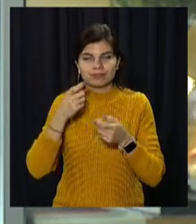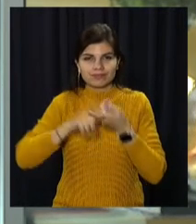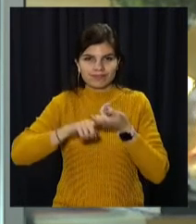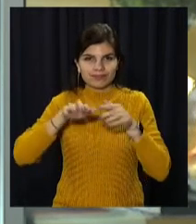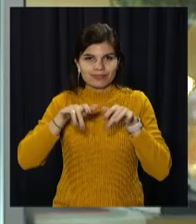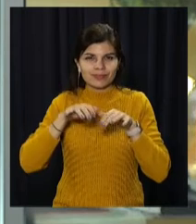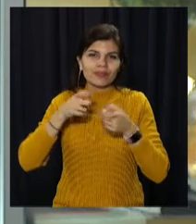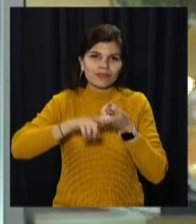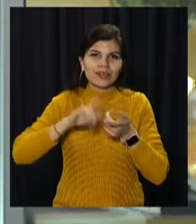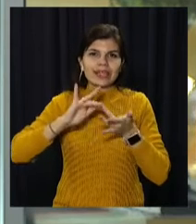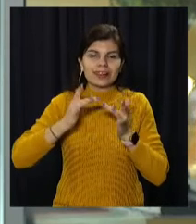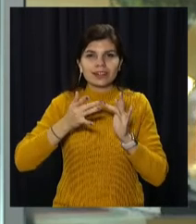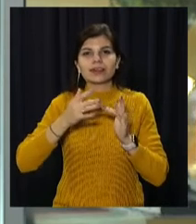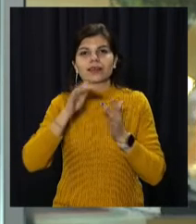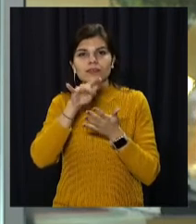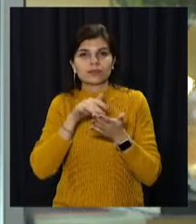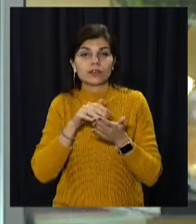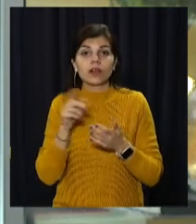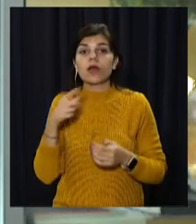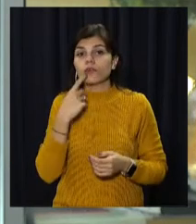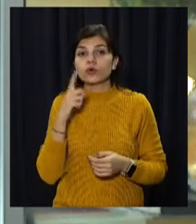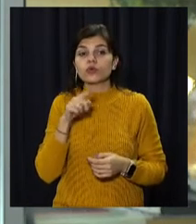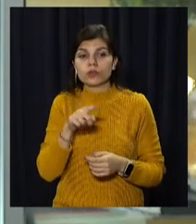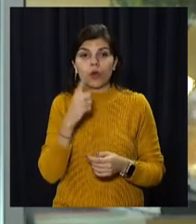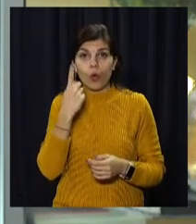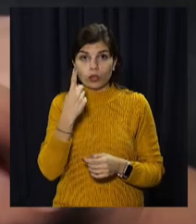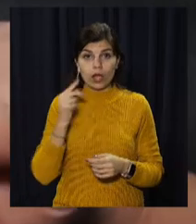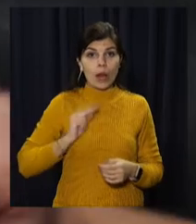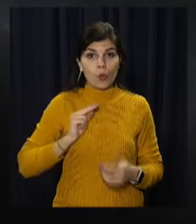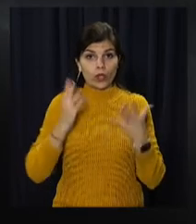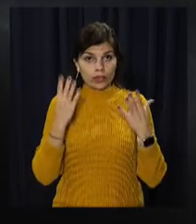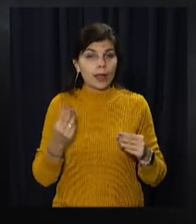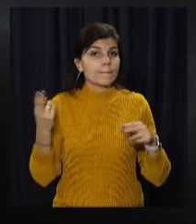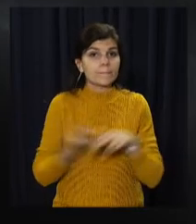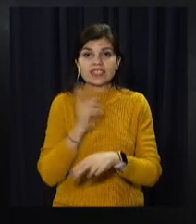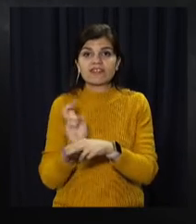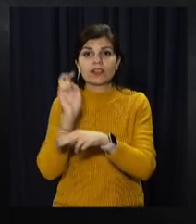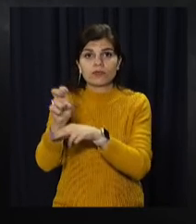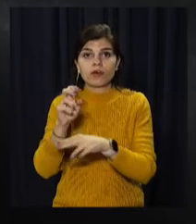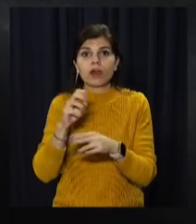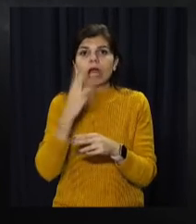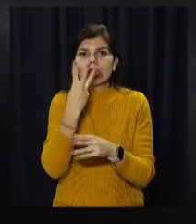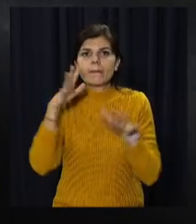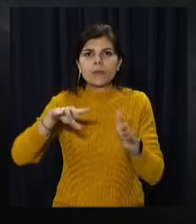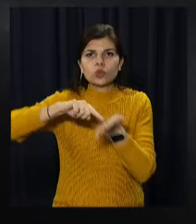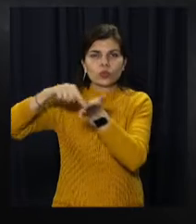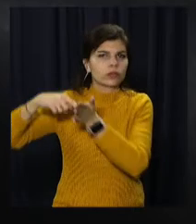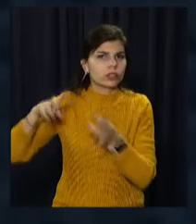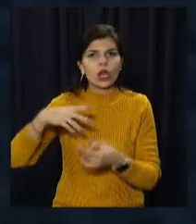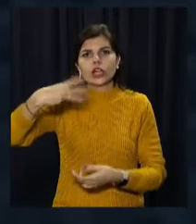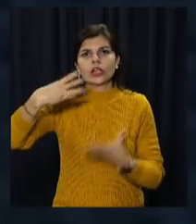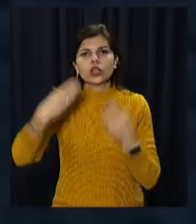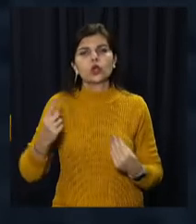Міністерства цифрової трансформації України Михайло Федоров. Послугу надаватимуть за один робочий день без відвідування трьох